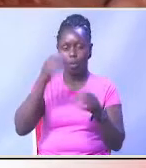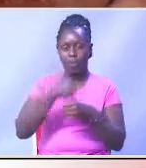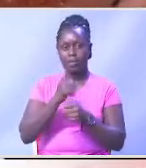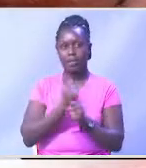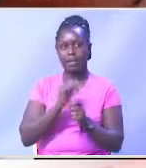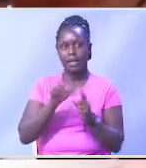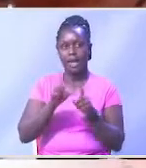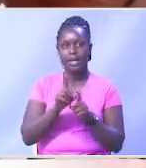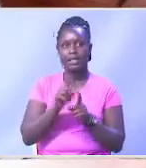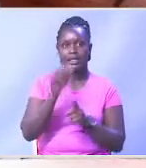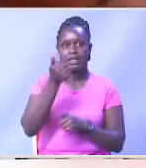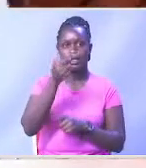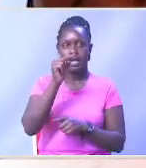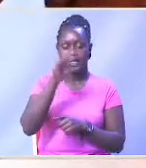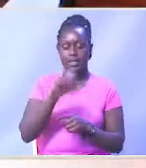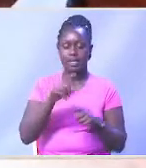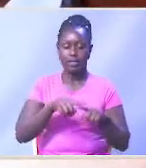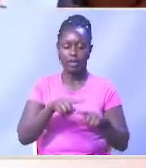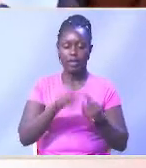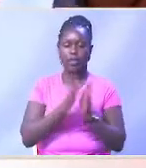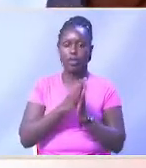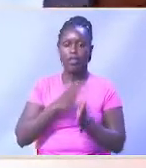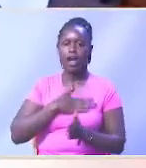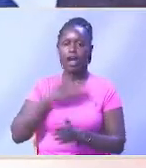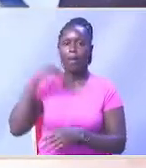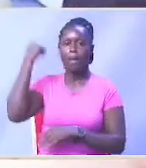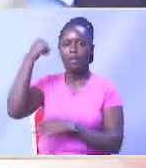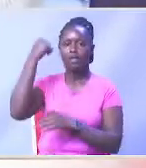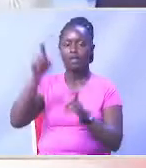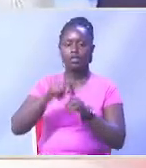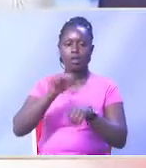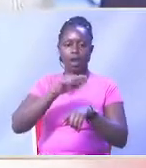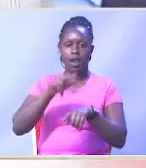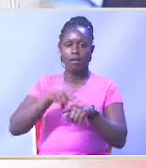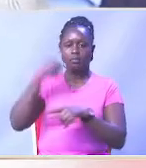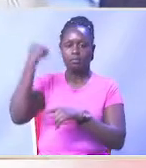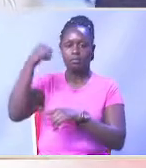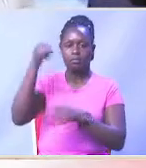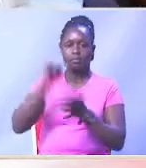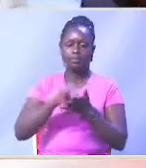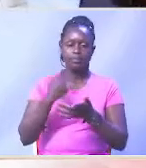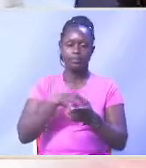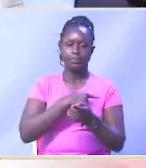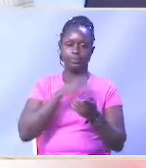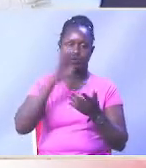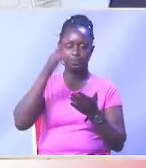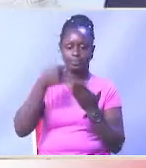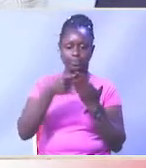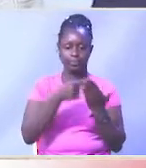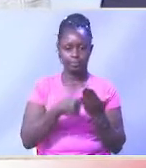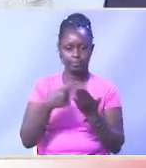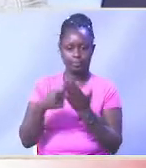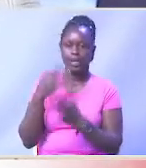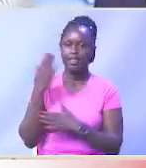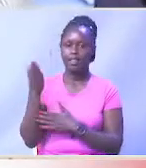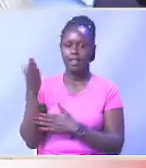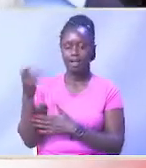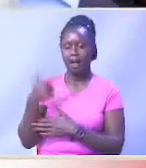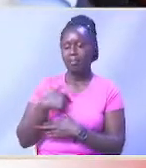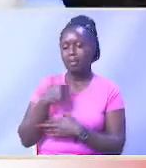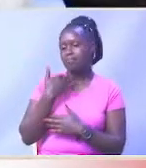ANC kulingana na siasa yetu na siasa ya kitaifa. Tutakuwa tukizumuza pale.